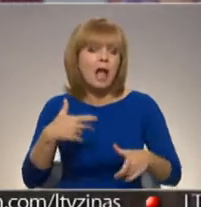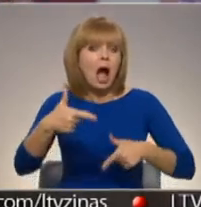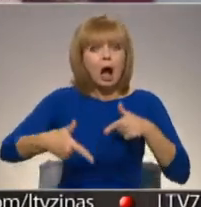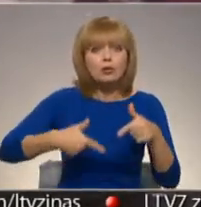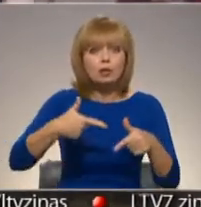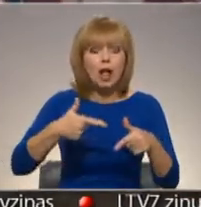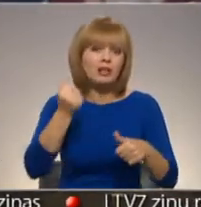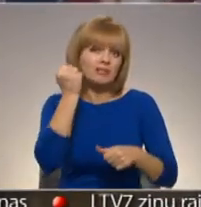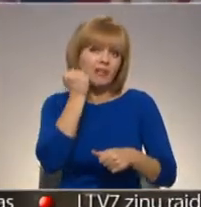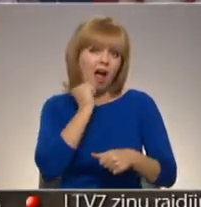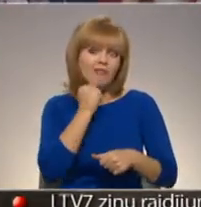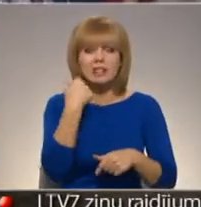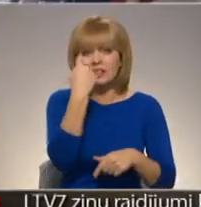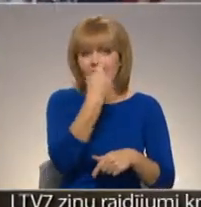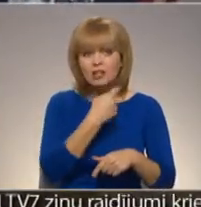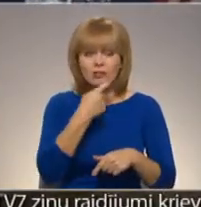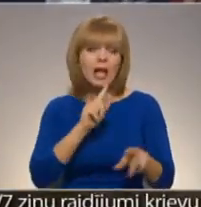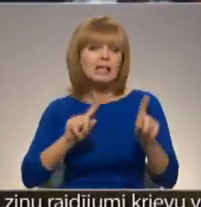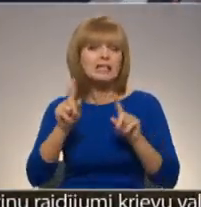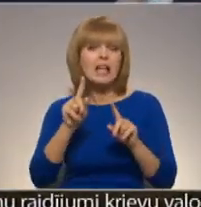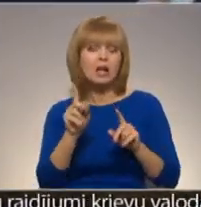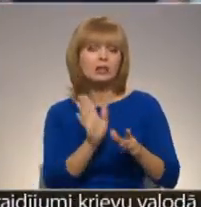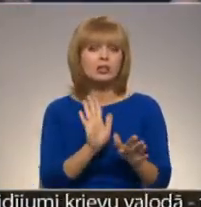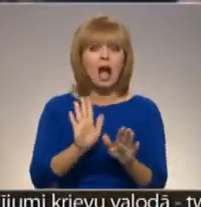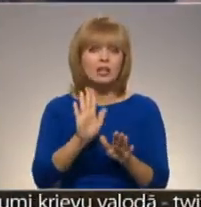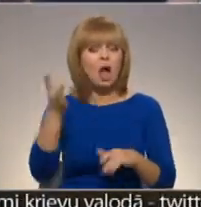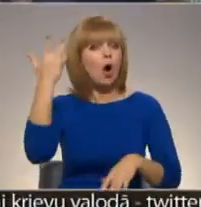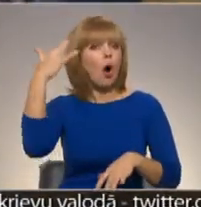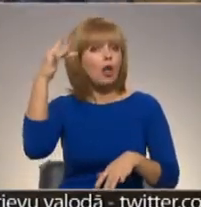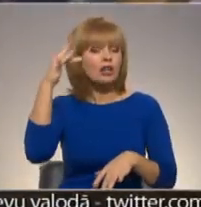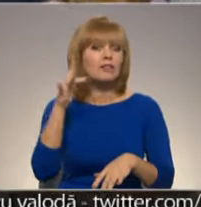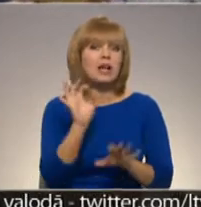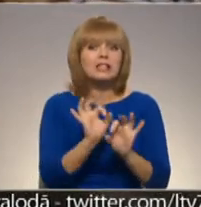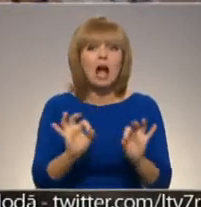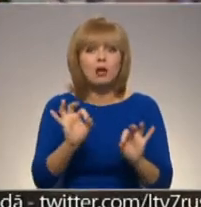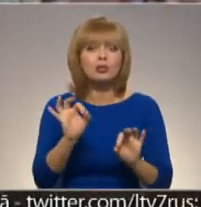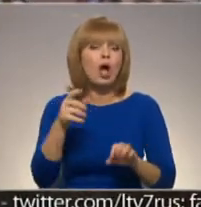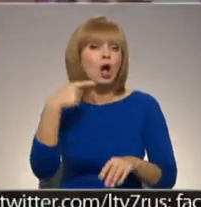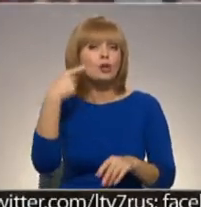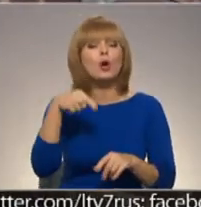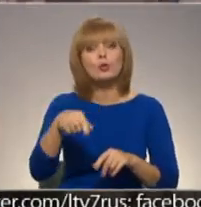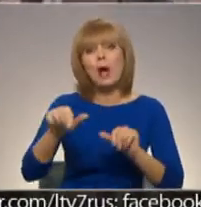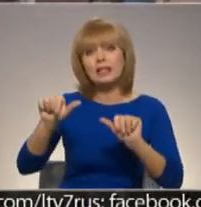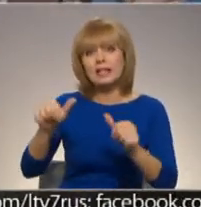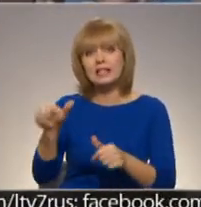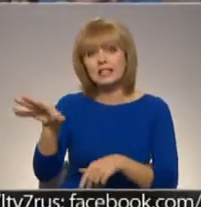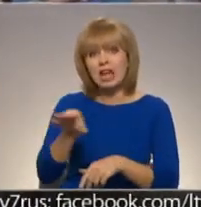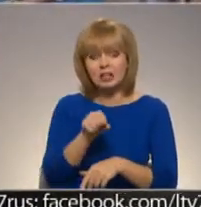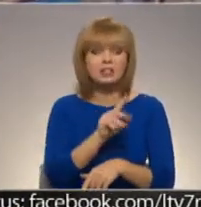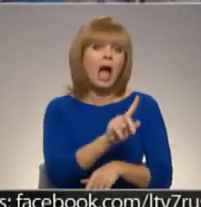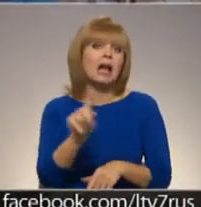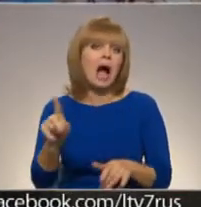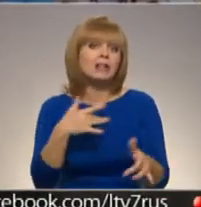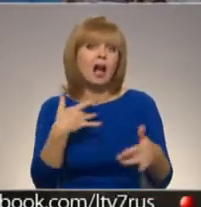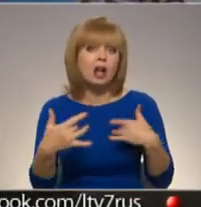naiva sejas izteiksme, seksuāla gaita. Hollywoods skaistulis juka prātā no šā stila. Gandrīz katra aktrise,